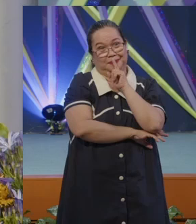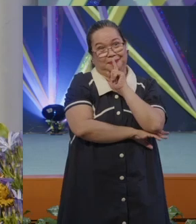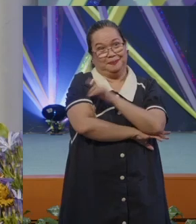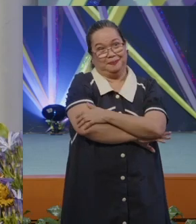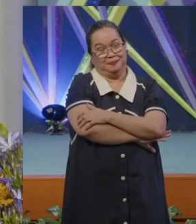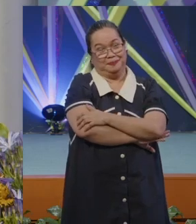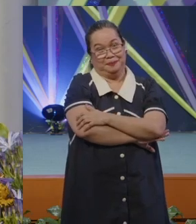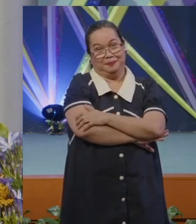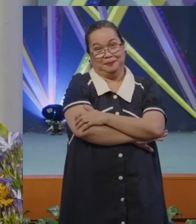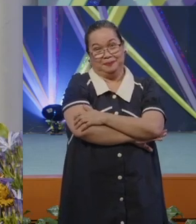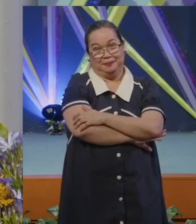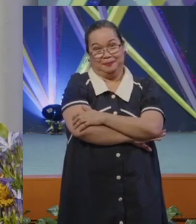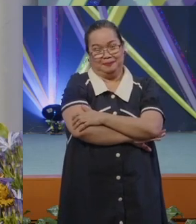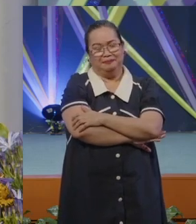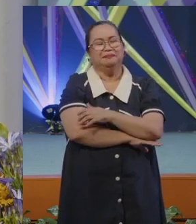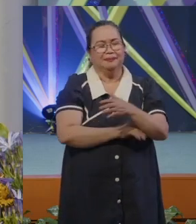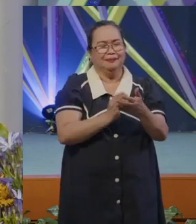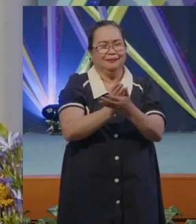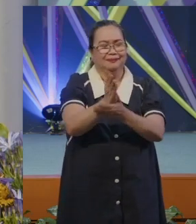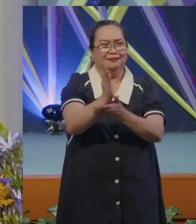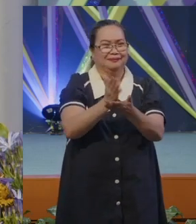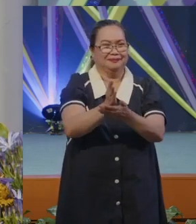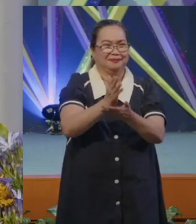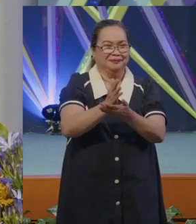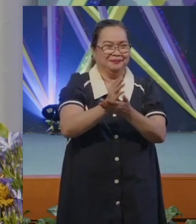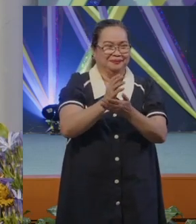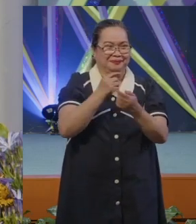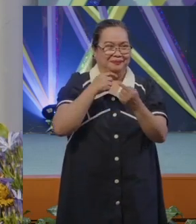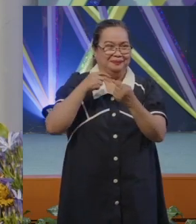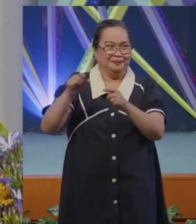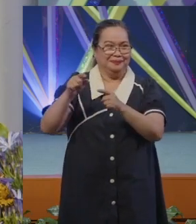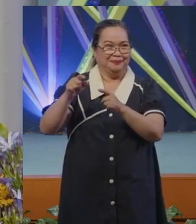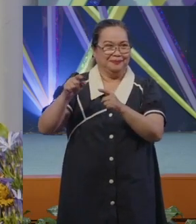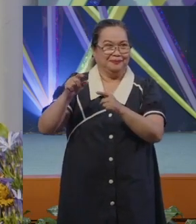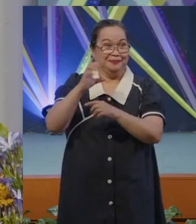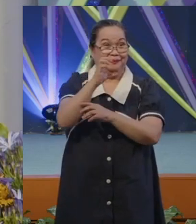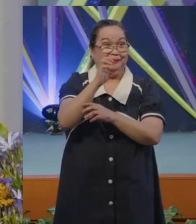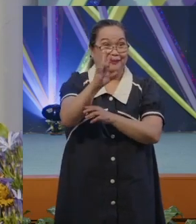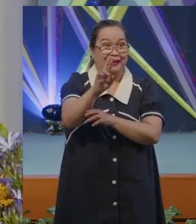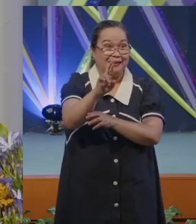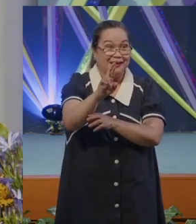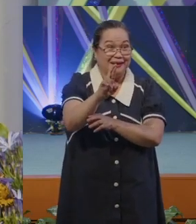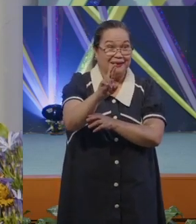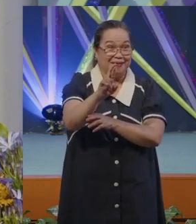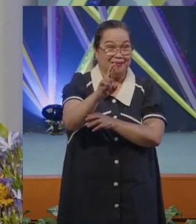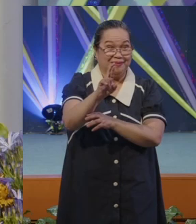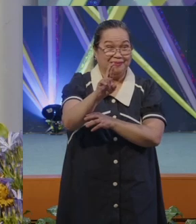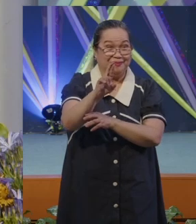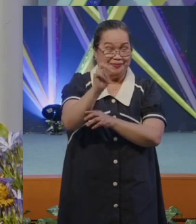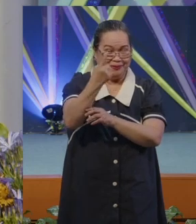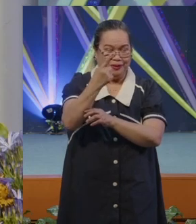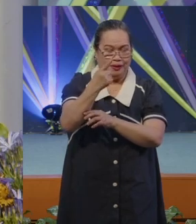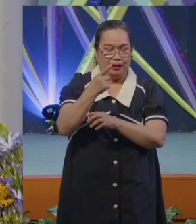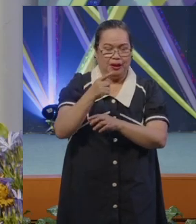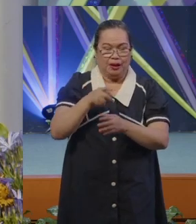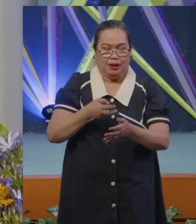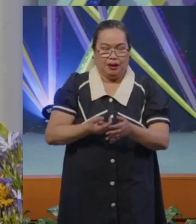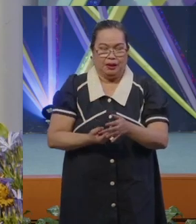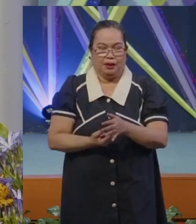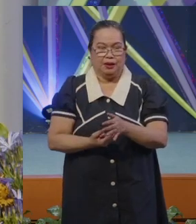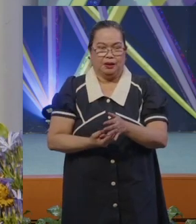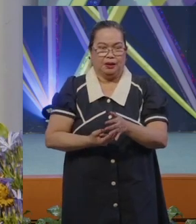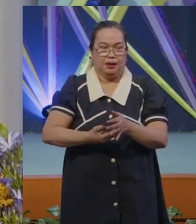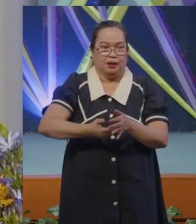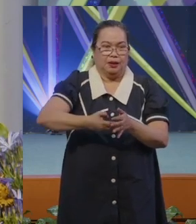No? Sabi ko, sige, pupunta muna ako sa banyo. Tatayo ako ngayon sa kama, no, na parang slow